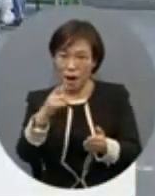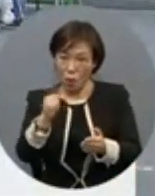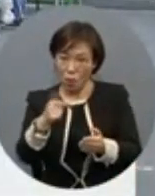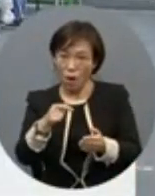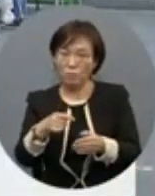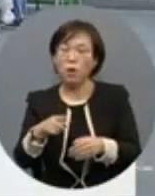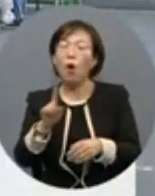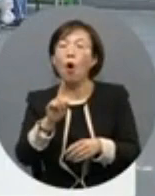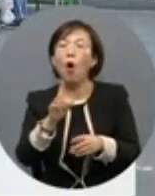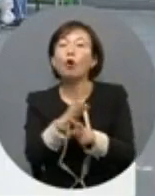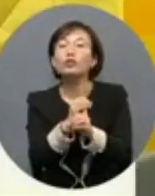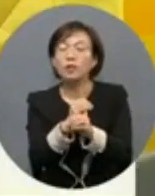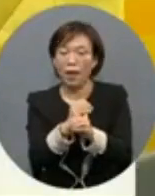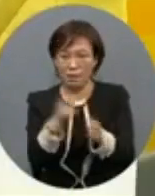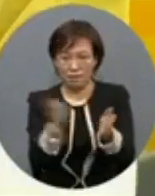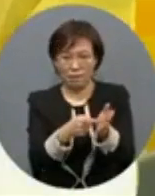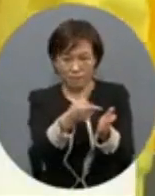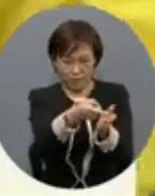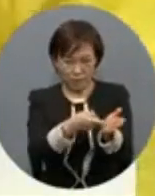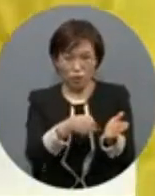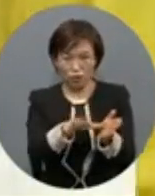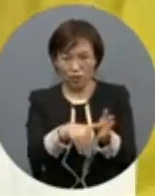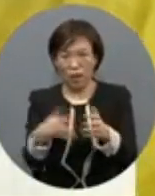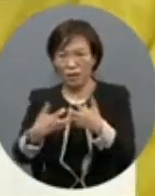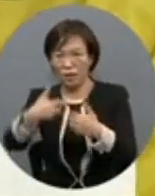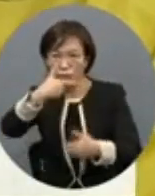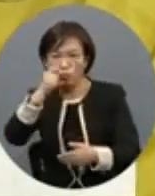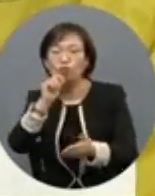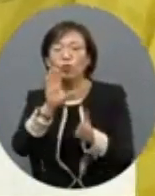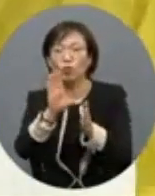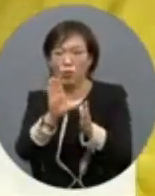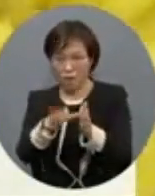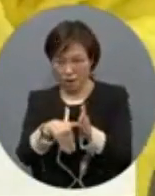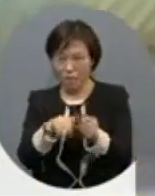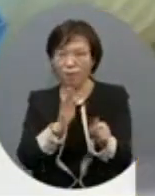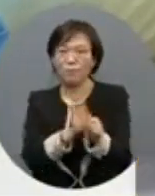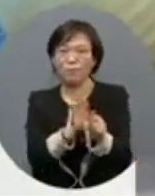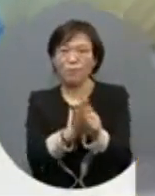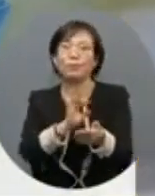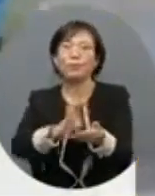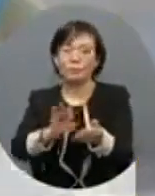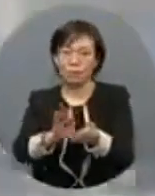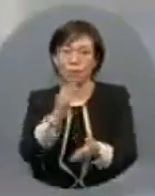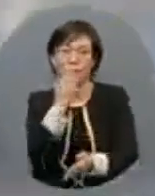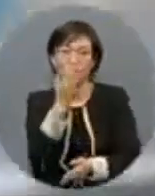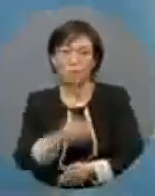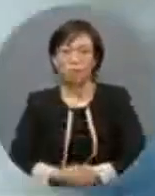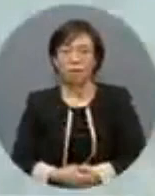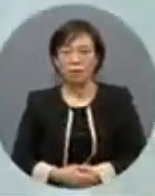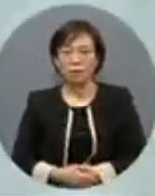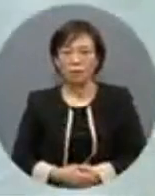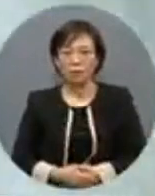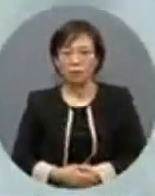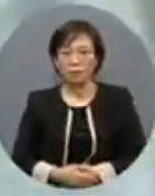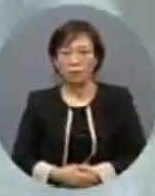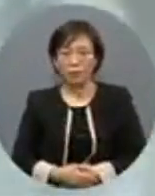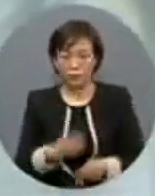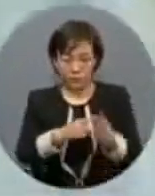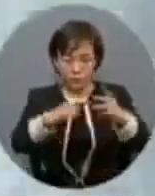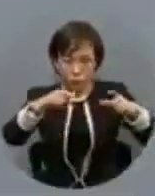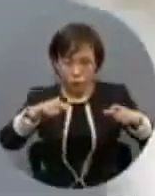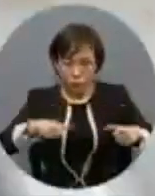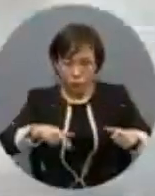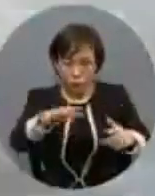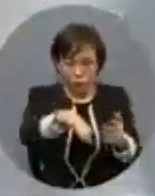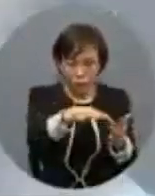수술이 필요한 환자나 검사 전기가 부족한 취약지역 등에서만 보조적으로 쓰도록 하고 있습니다 그렇다면 울주군 이